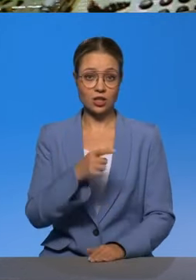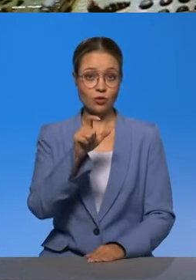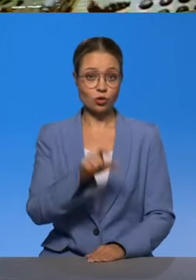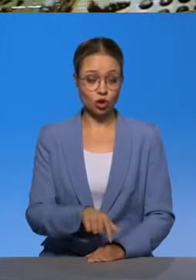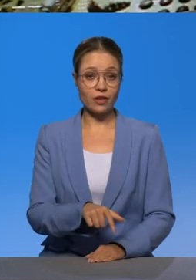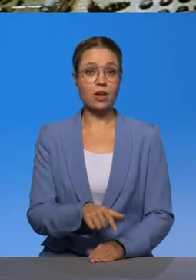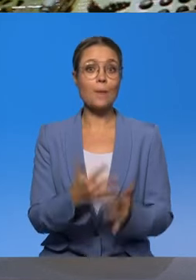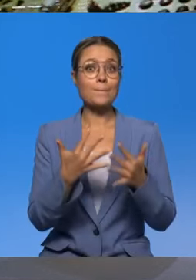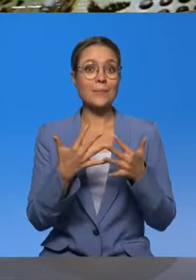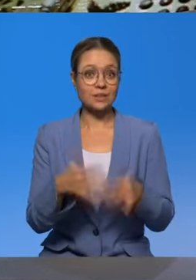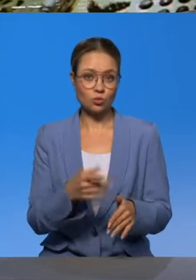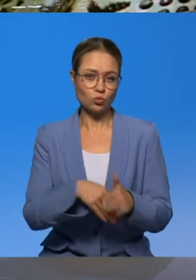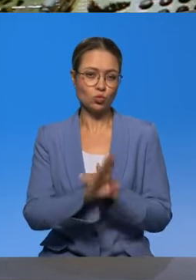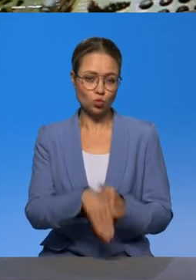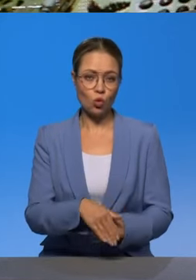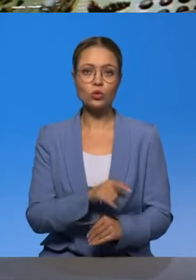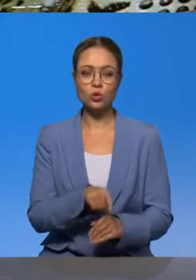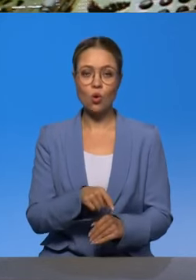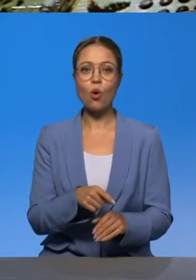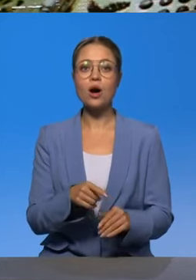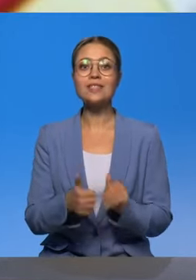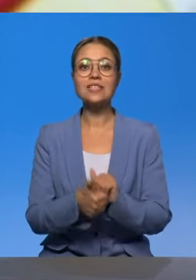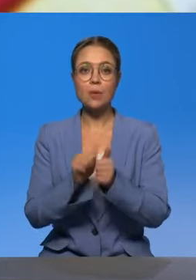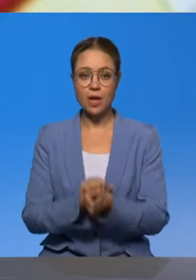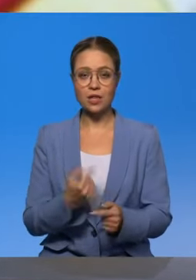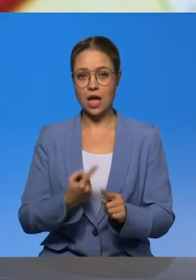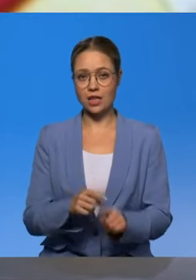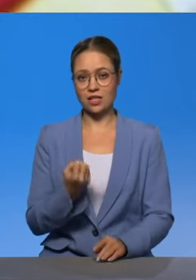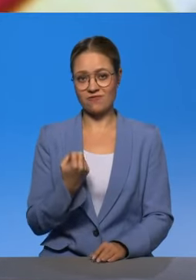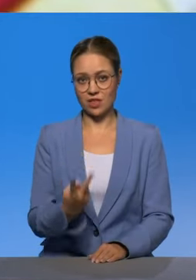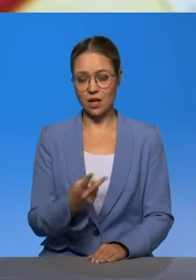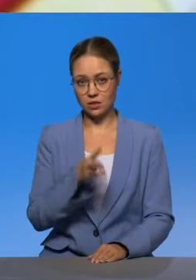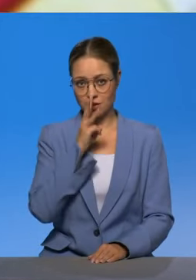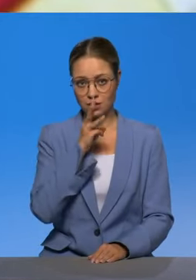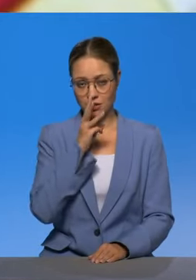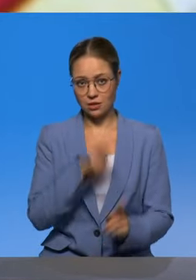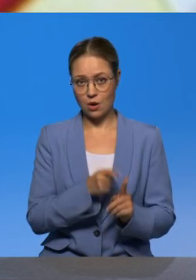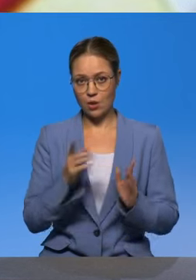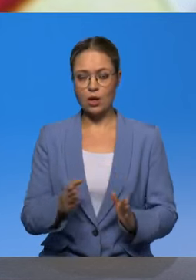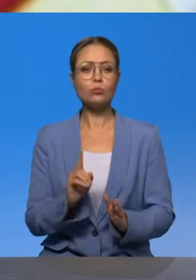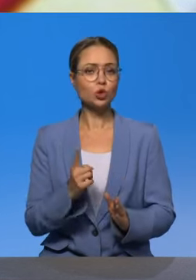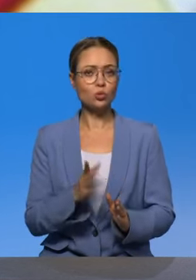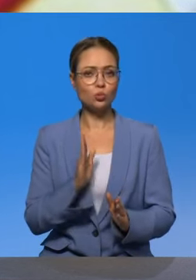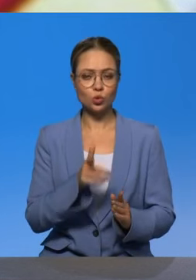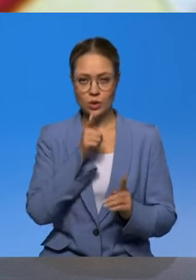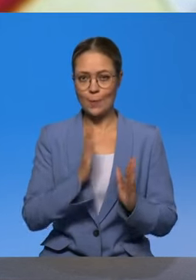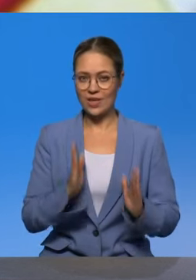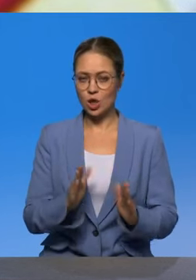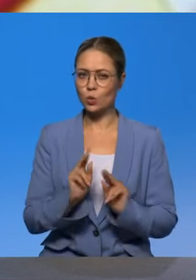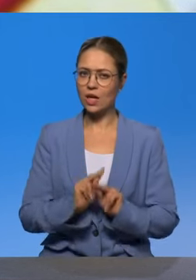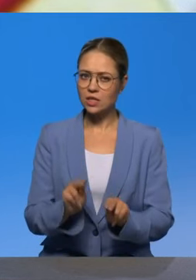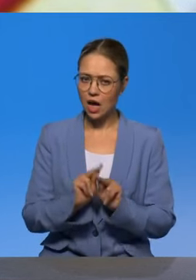в 12 минимум окладов. Это уже научный факт, изученный, потому что у вас будет период наставничества, период адаптации